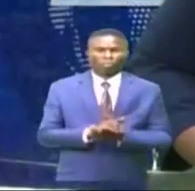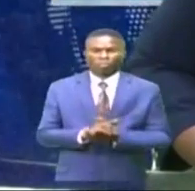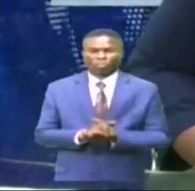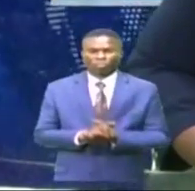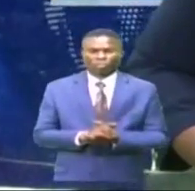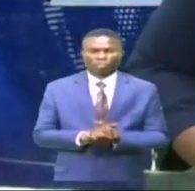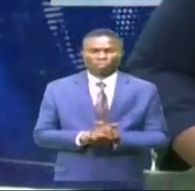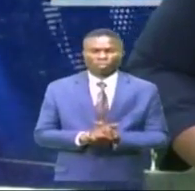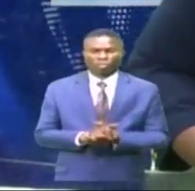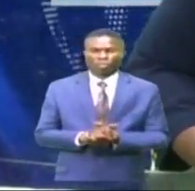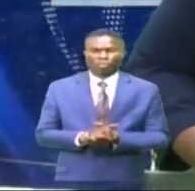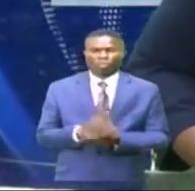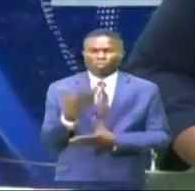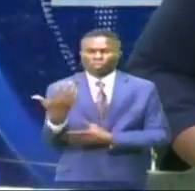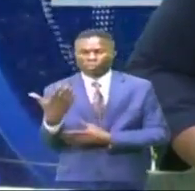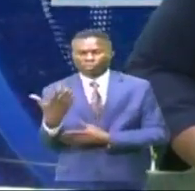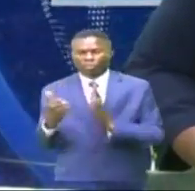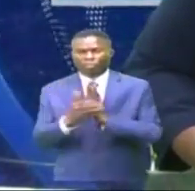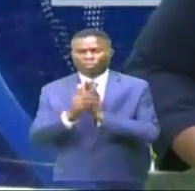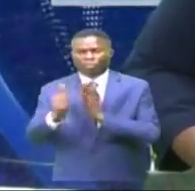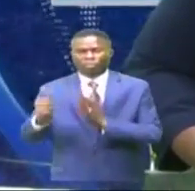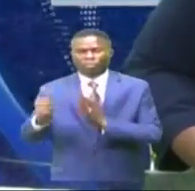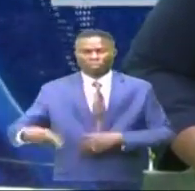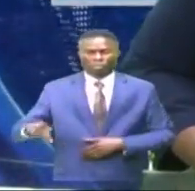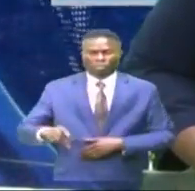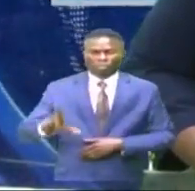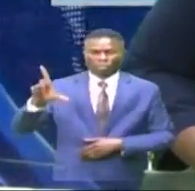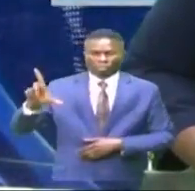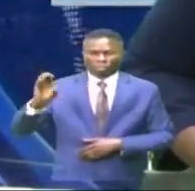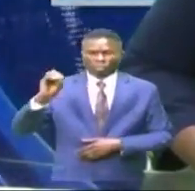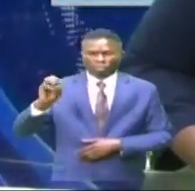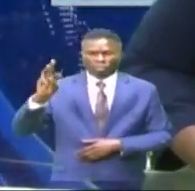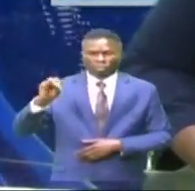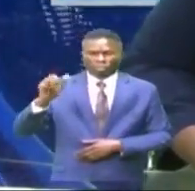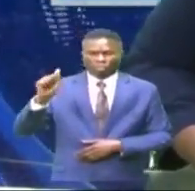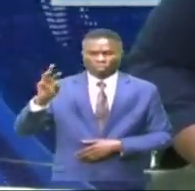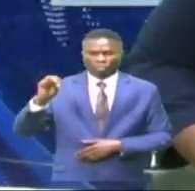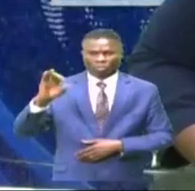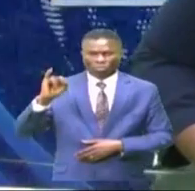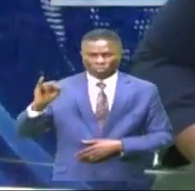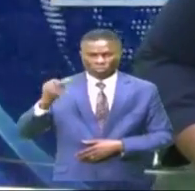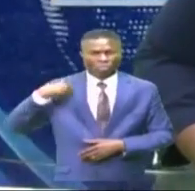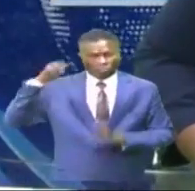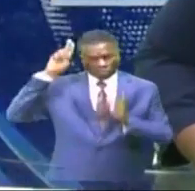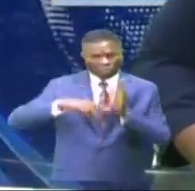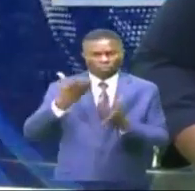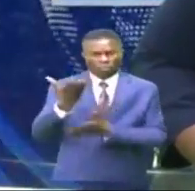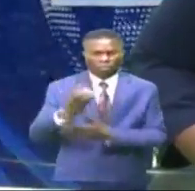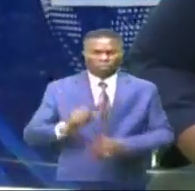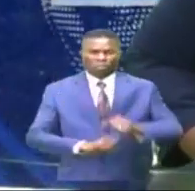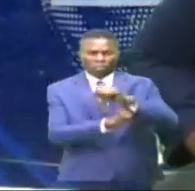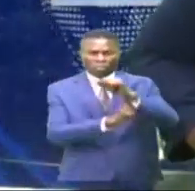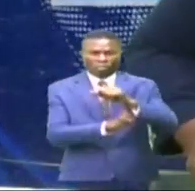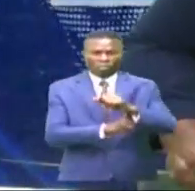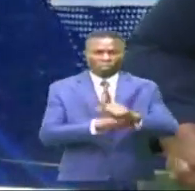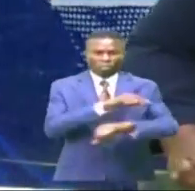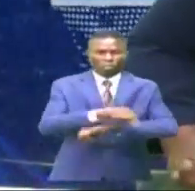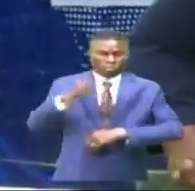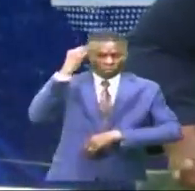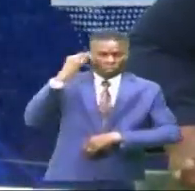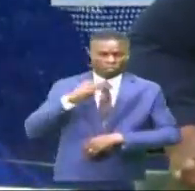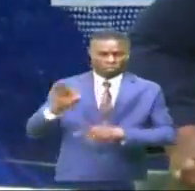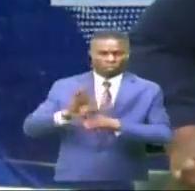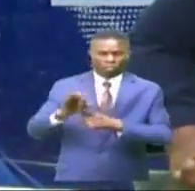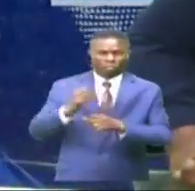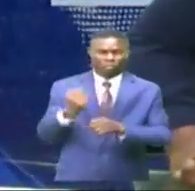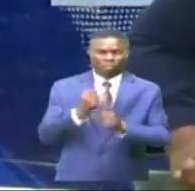de la main d'oeuvre qualifiée pour la province de Lomami le gouverneur aussi emploi et sollicite la pluie du ministère de la Formation